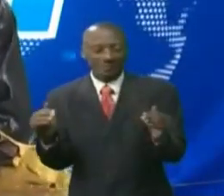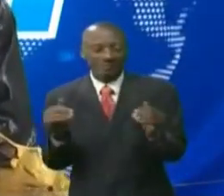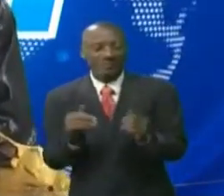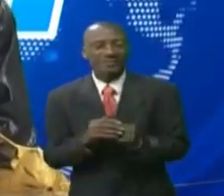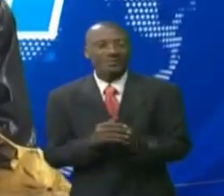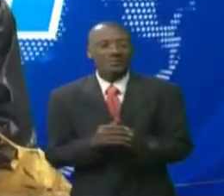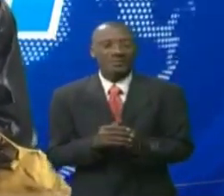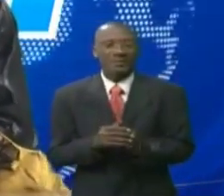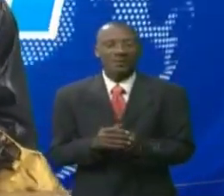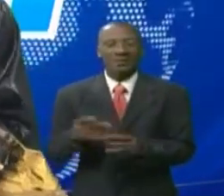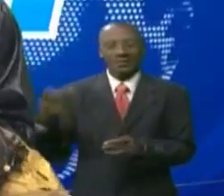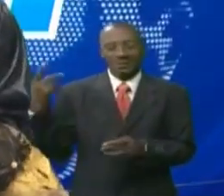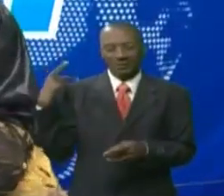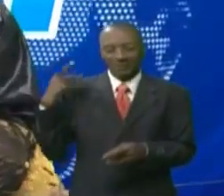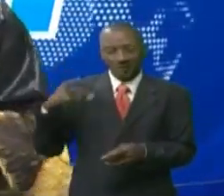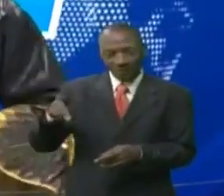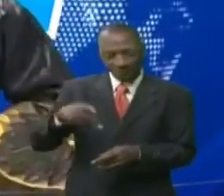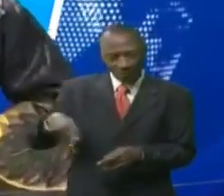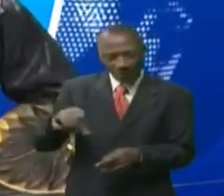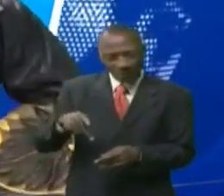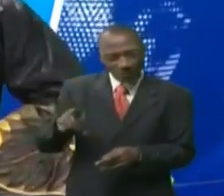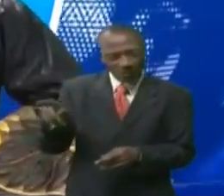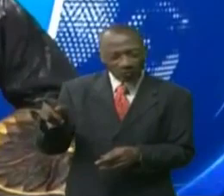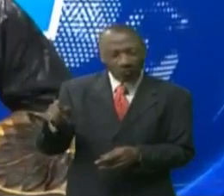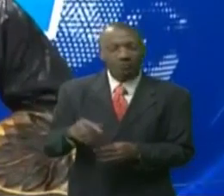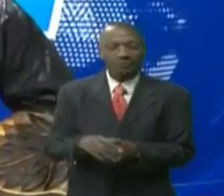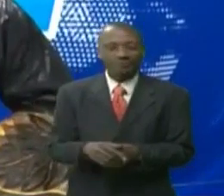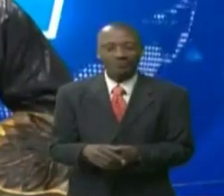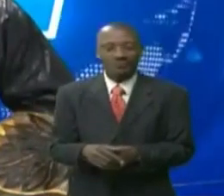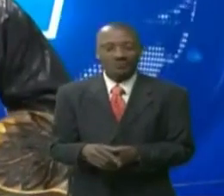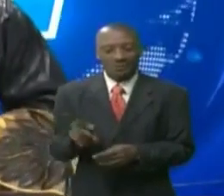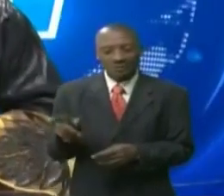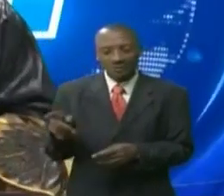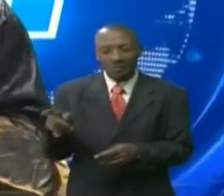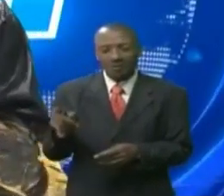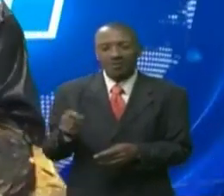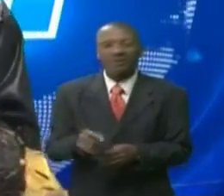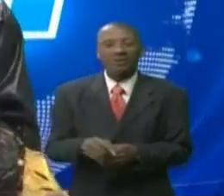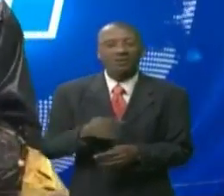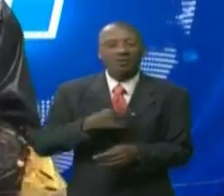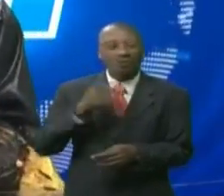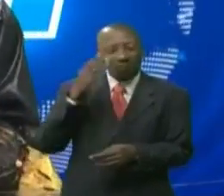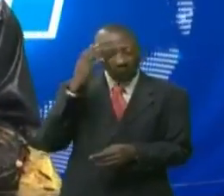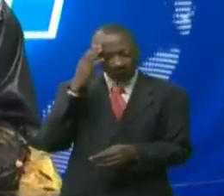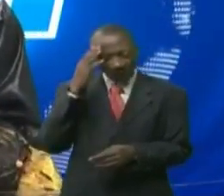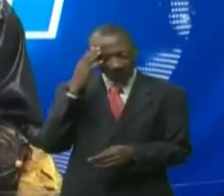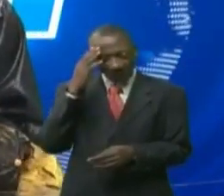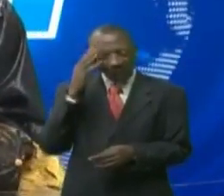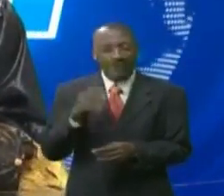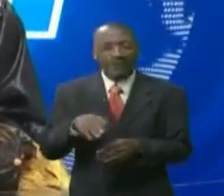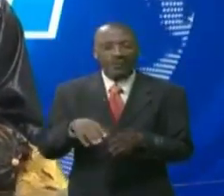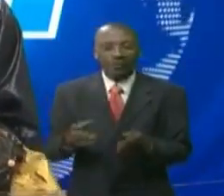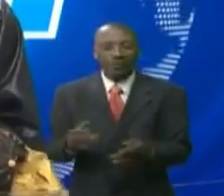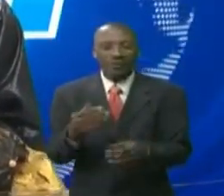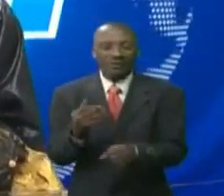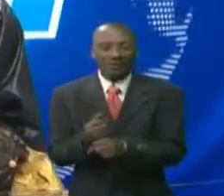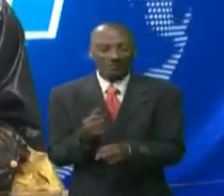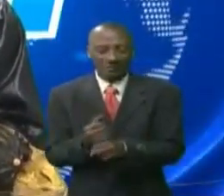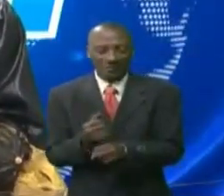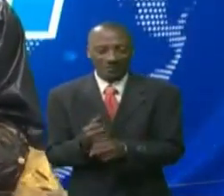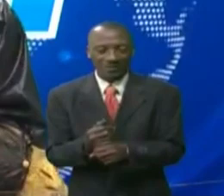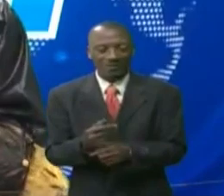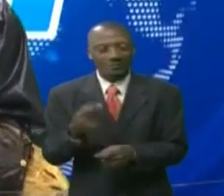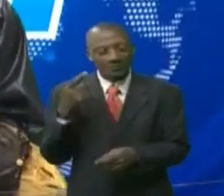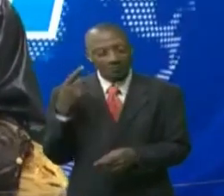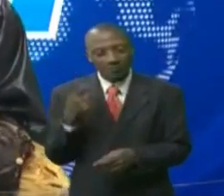députés provinciaux ont enfin trouvé leur propres bâtiment avec une capacité d'accueil des 300 personnes ces